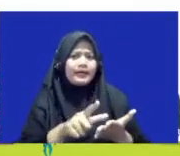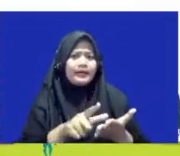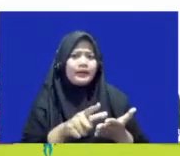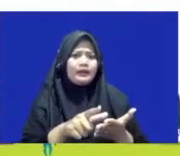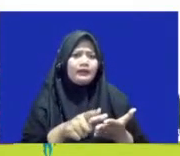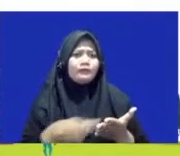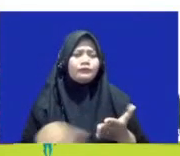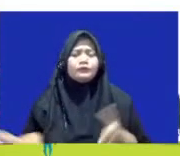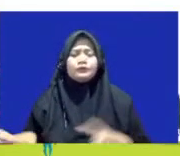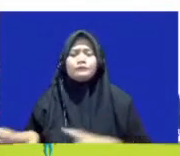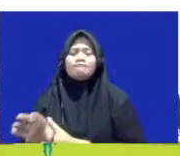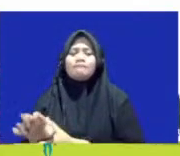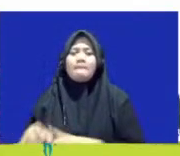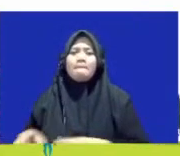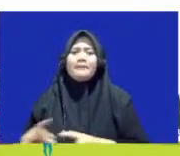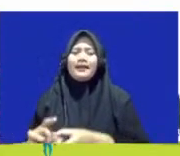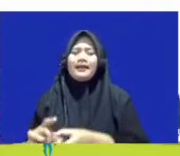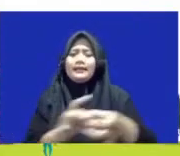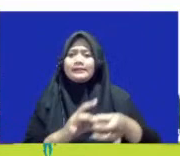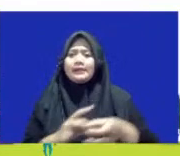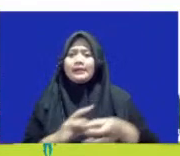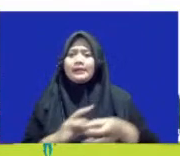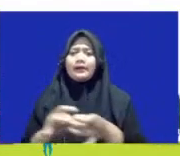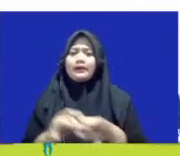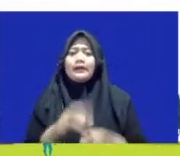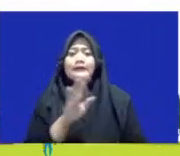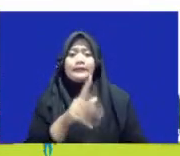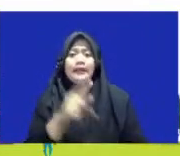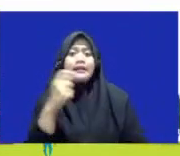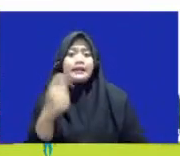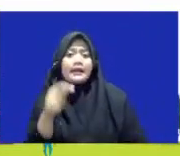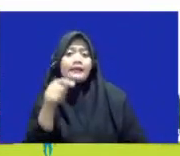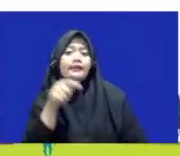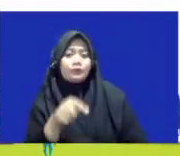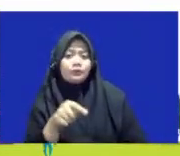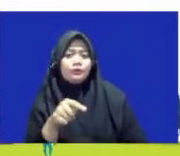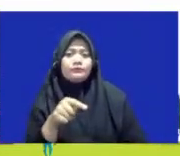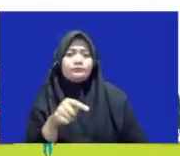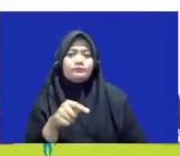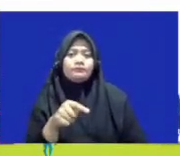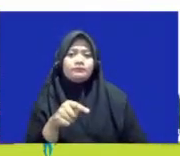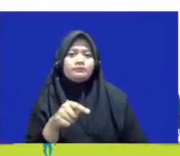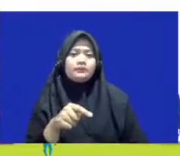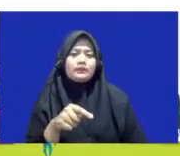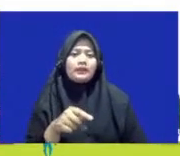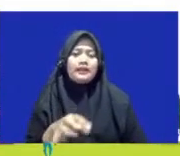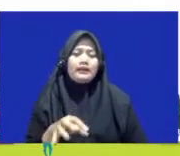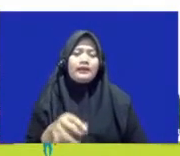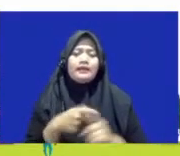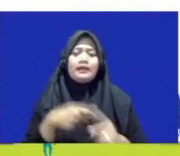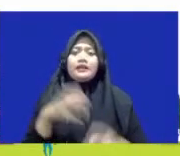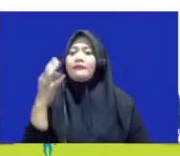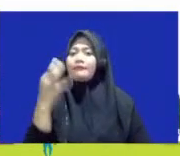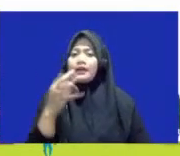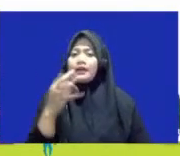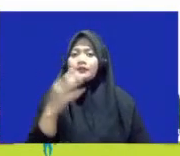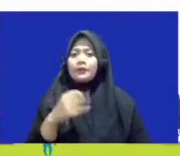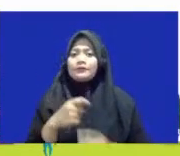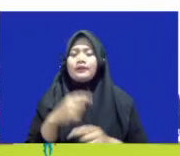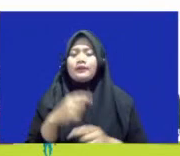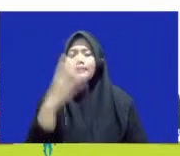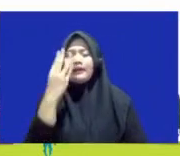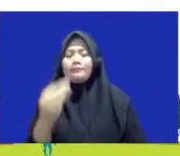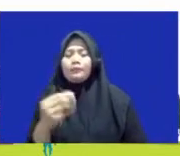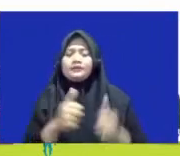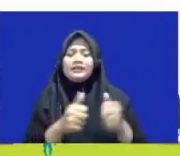Kampung Siaga Bencana, bahkan Tagana itu merupakan fasilitator dari Kampung Siaga Bencana yang sudah kami bentuk. Nah, mereka